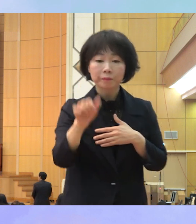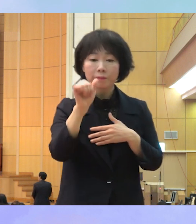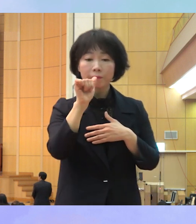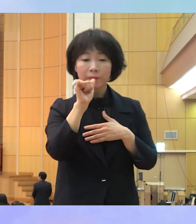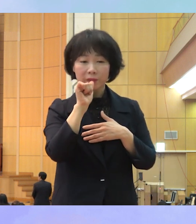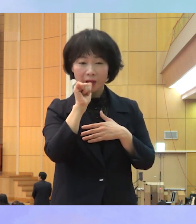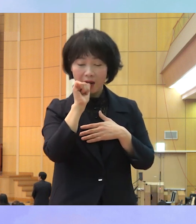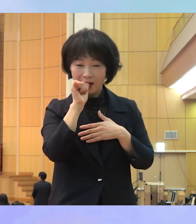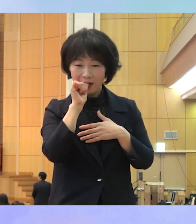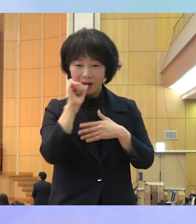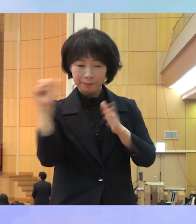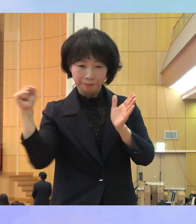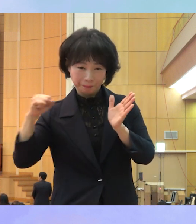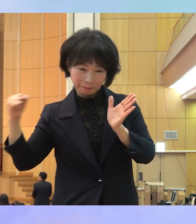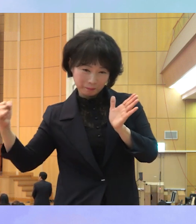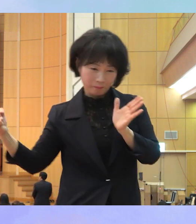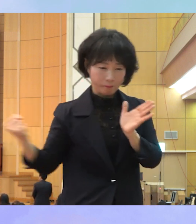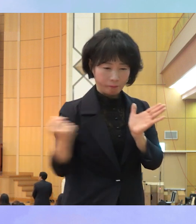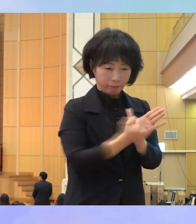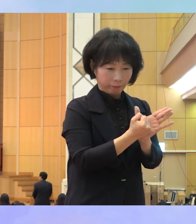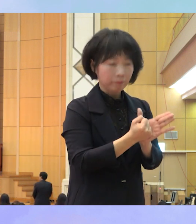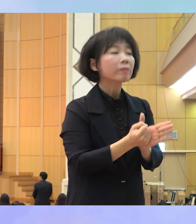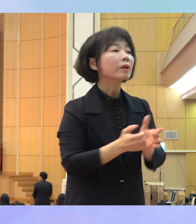위에서 못